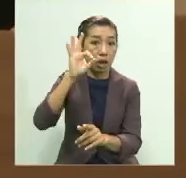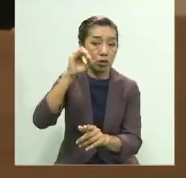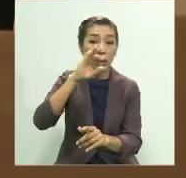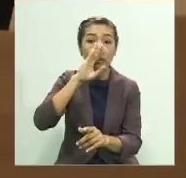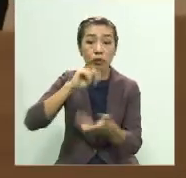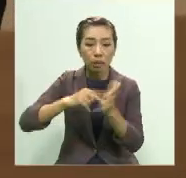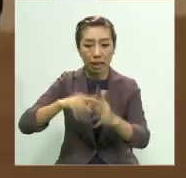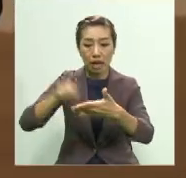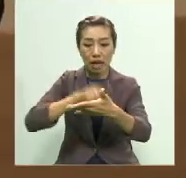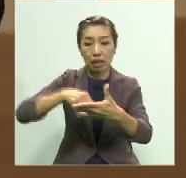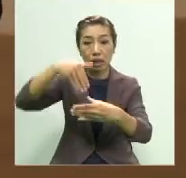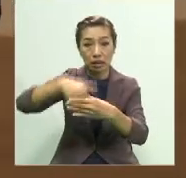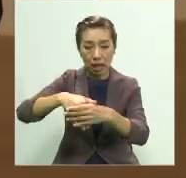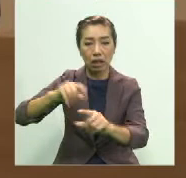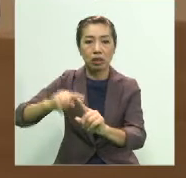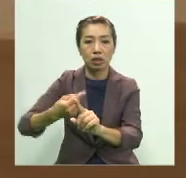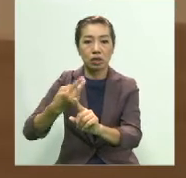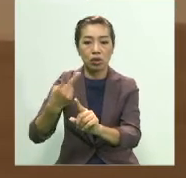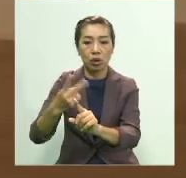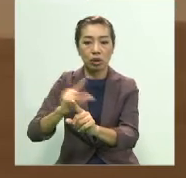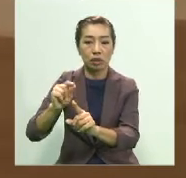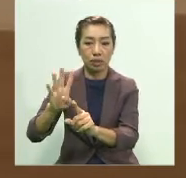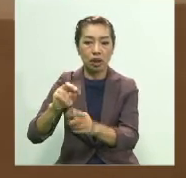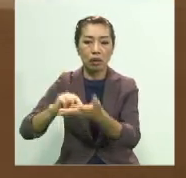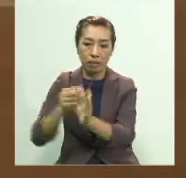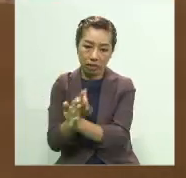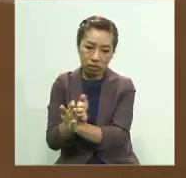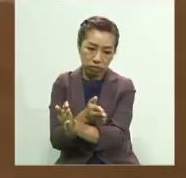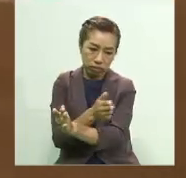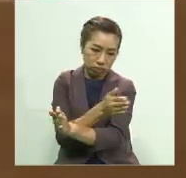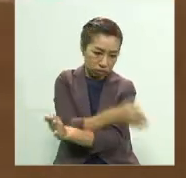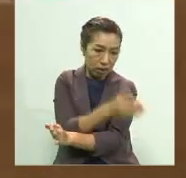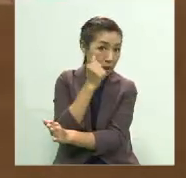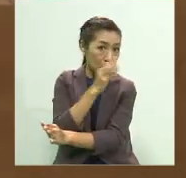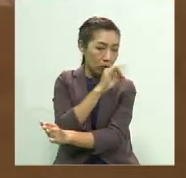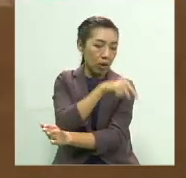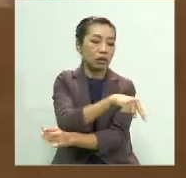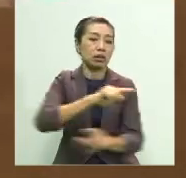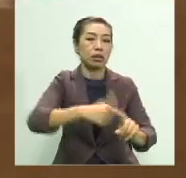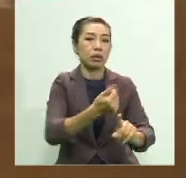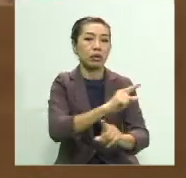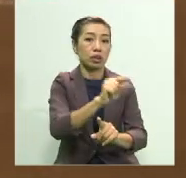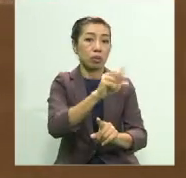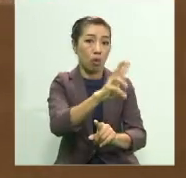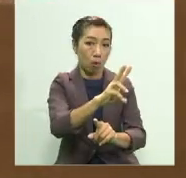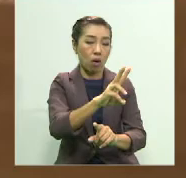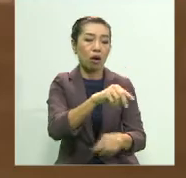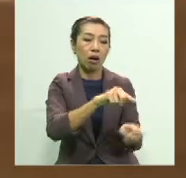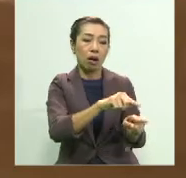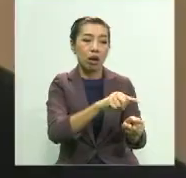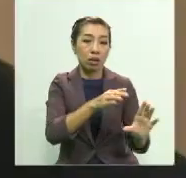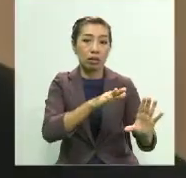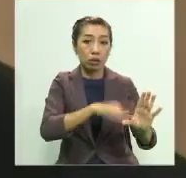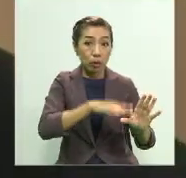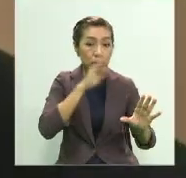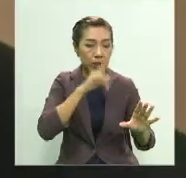ภาพันธ์ก็จะต้องเป็นสมาชิกภายในวันที่26พฤศจิกายนนะคะแต่หลังจากวันนั้นเนี่ยยังย้ายพรรคได้อยู่แต่ว่าจะไม่สาม